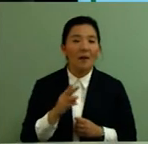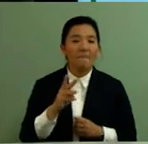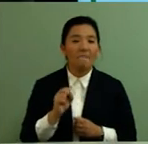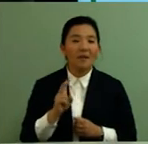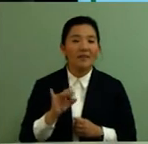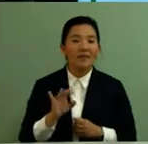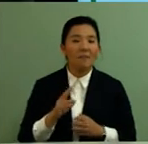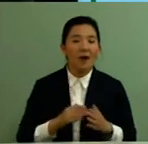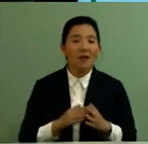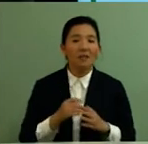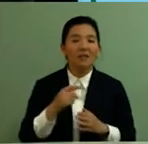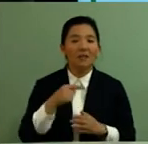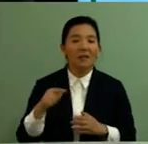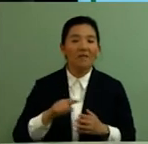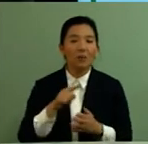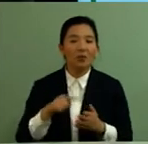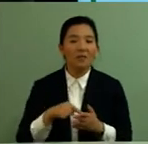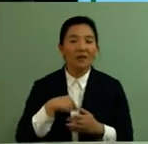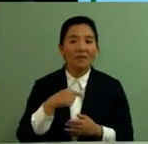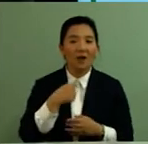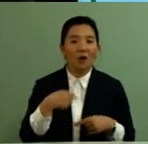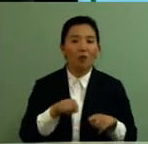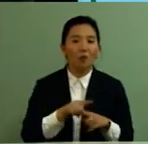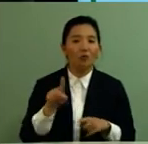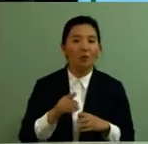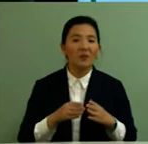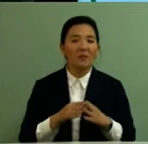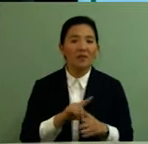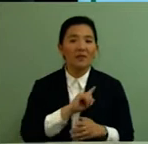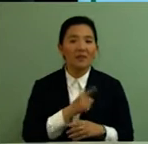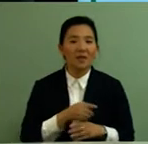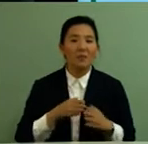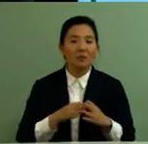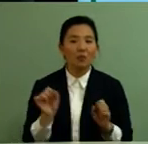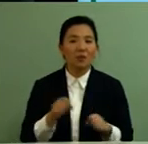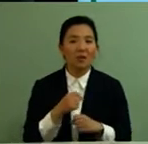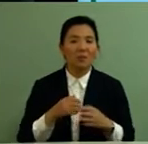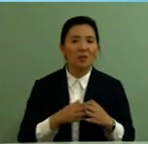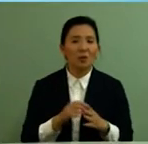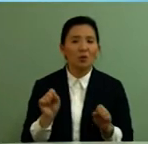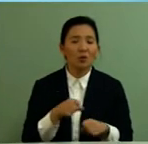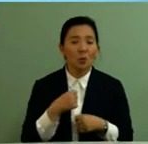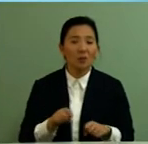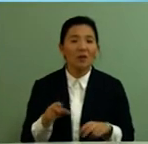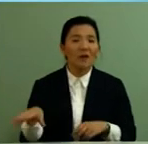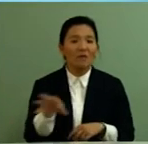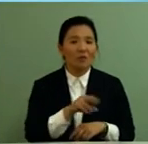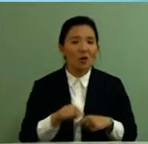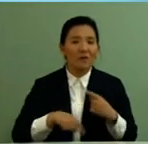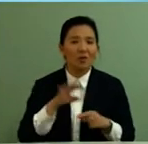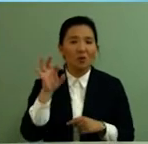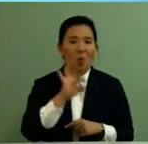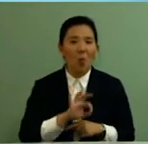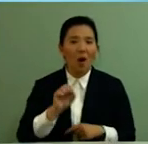максимальная, тире вопрос. Я говорила о том, что максимальная сила, максимальное ускорение, максимальная скорость, все говорится